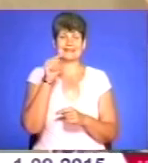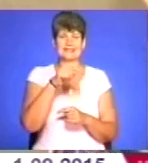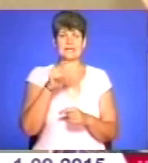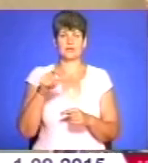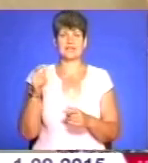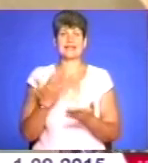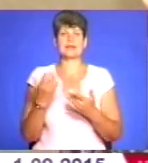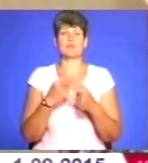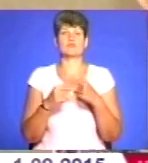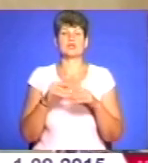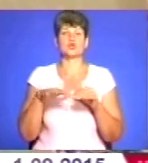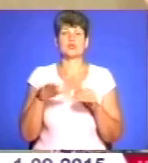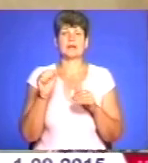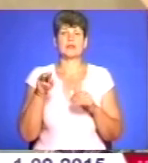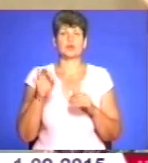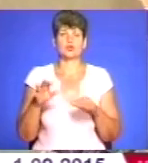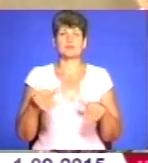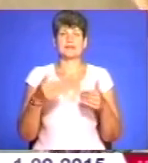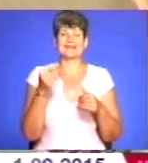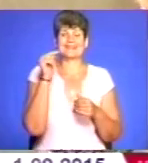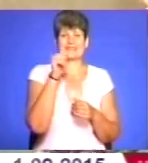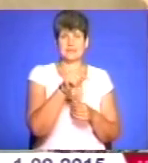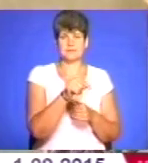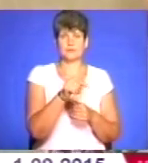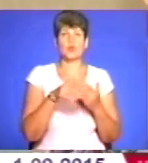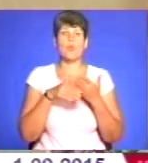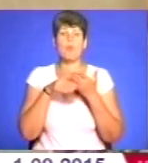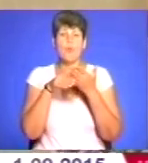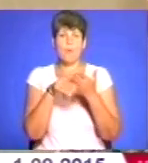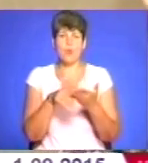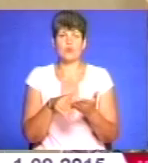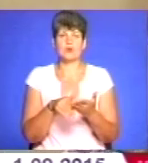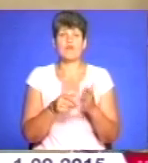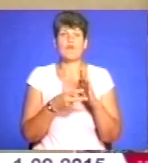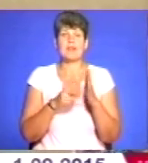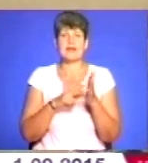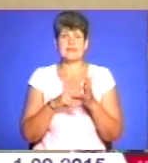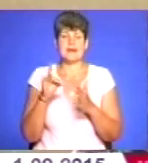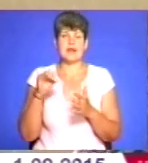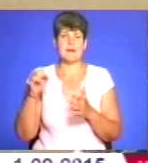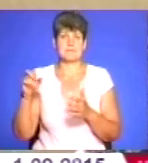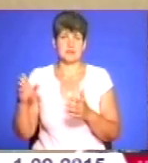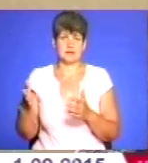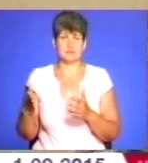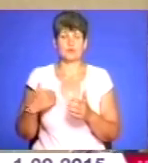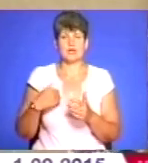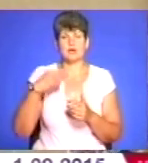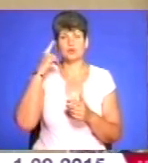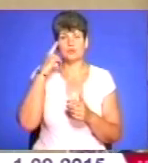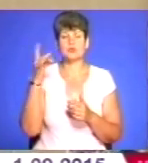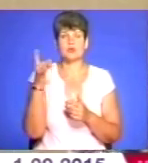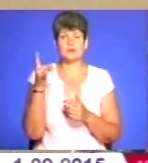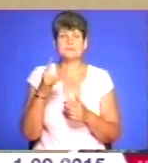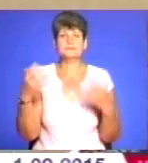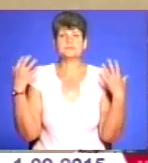які повертаються з зони АТО, щоб надати їм якраз допомогу таку в плані реабілітації. Тому я думаю, що районне